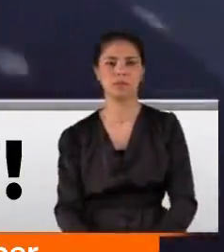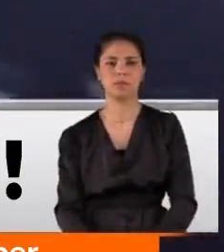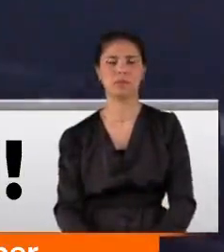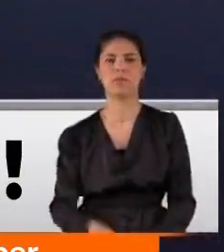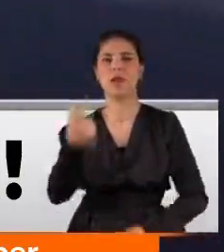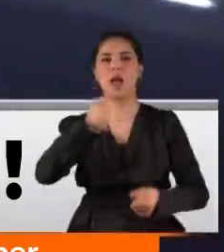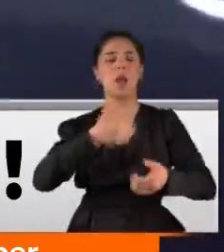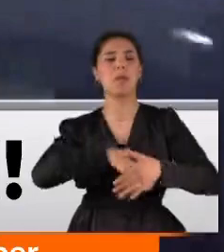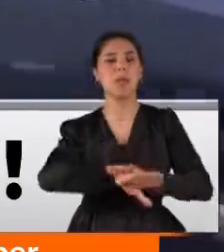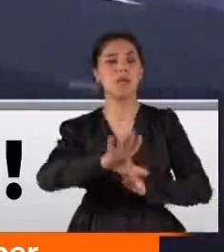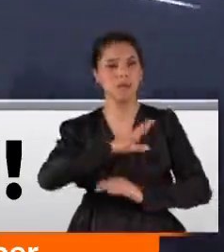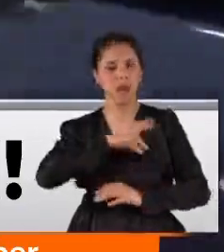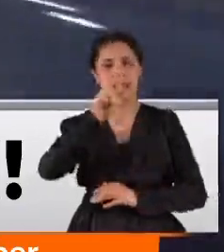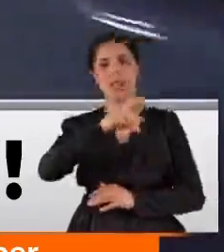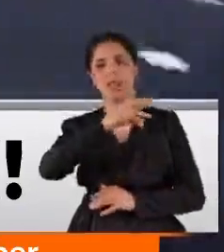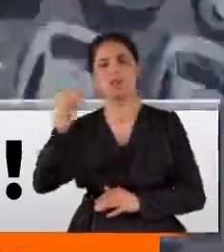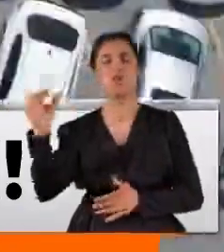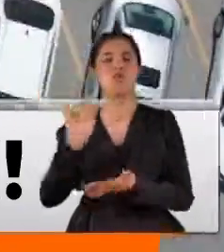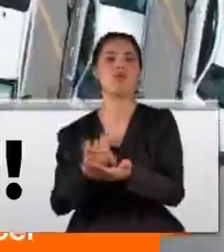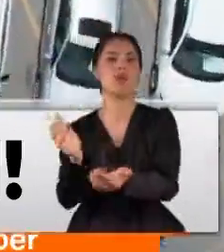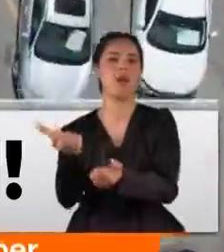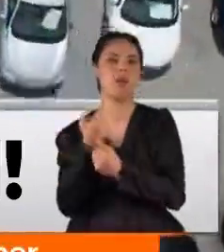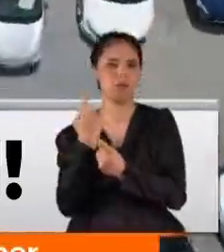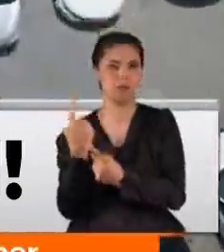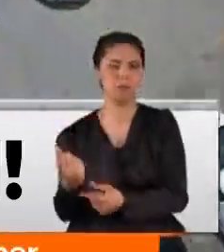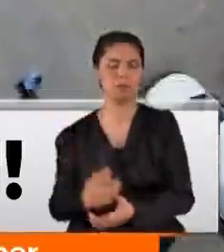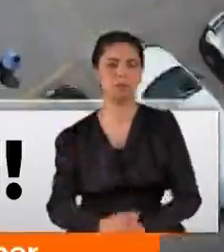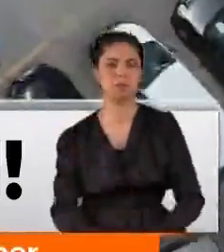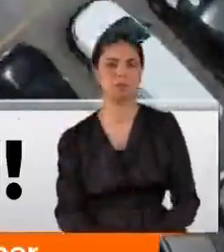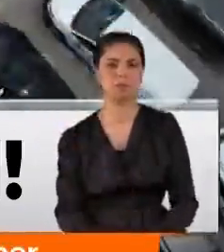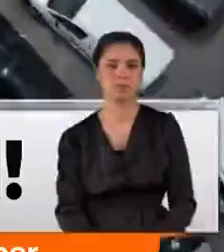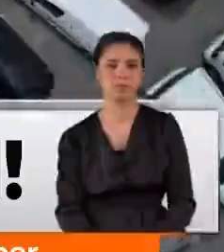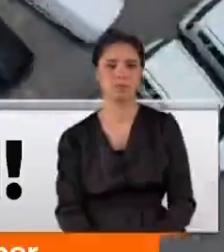Araç stoklayanlarsa 8 milyon lira ceza aldı.